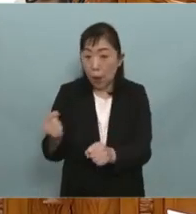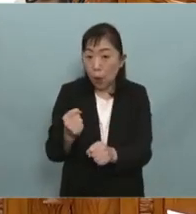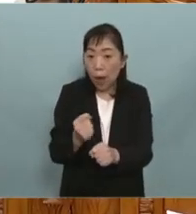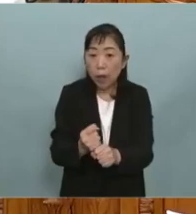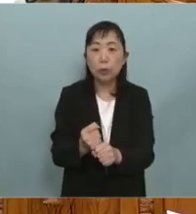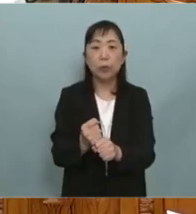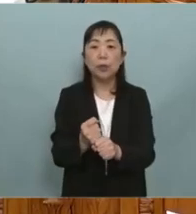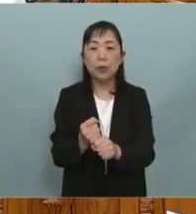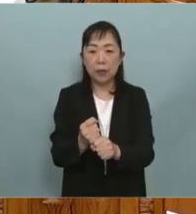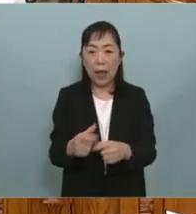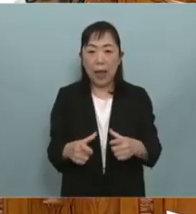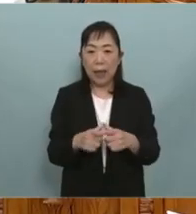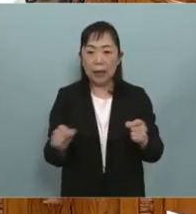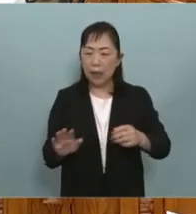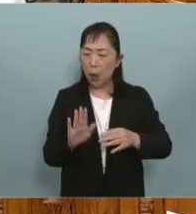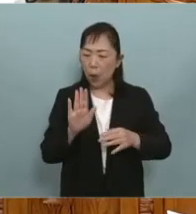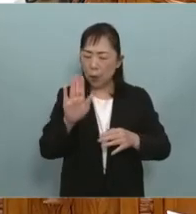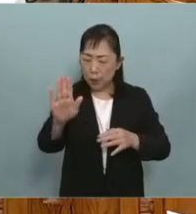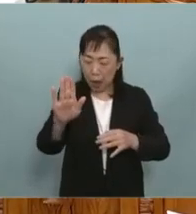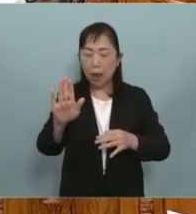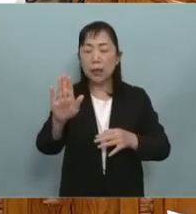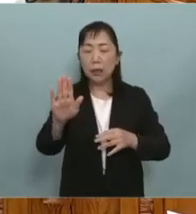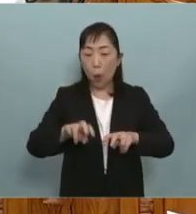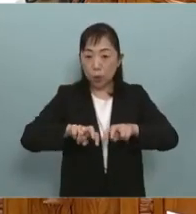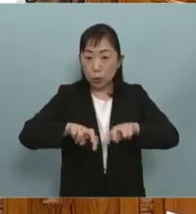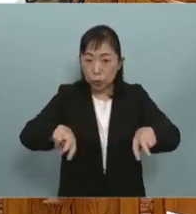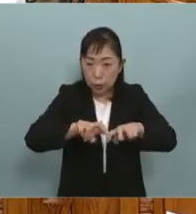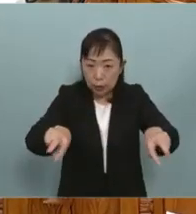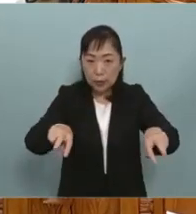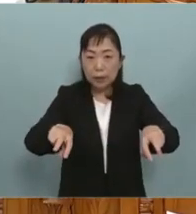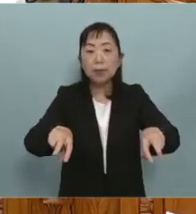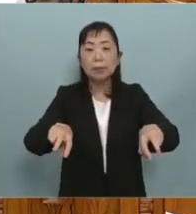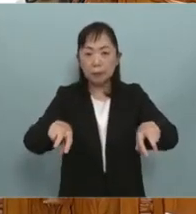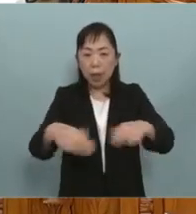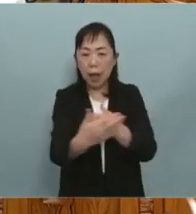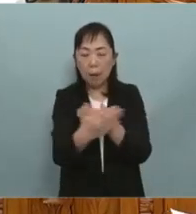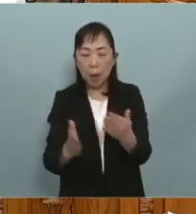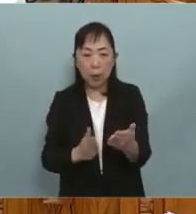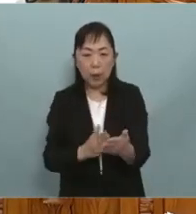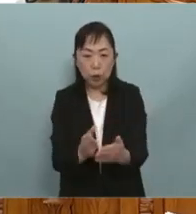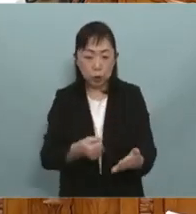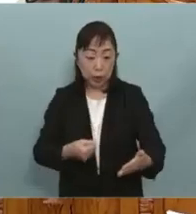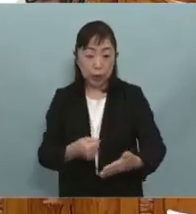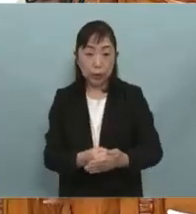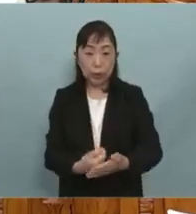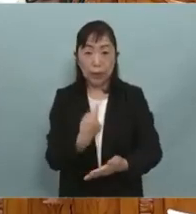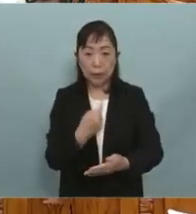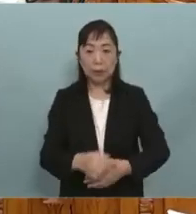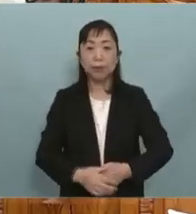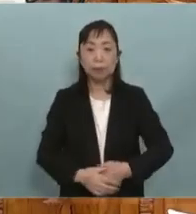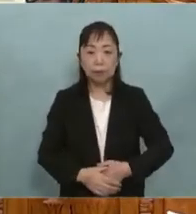取り戻す日本の未来を作り日本の未来を守り決意